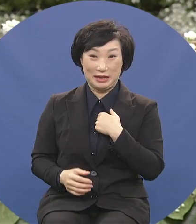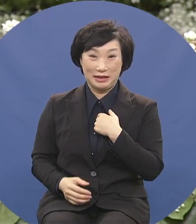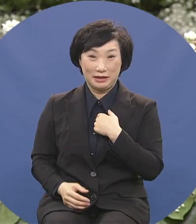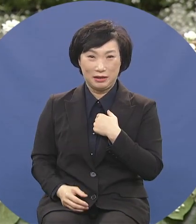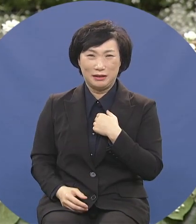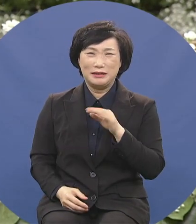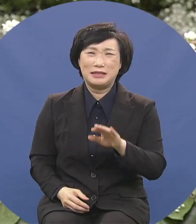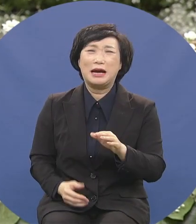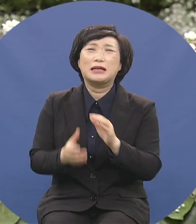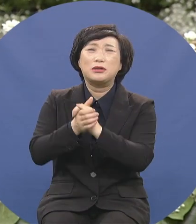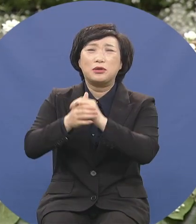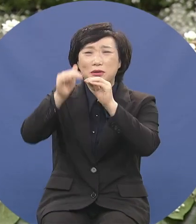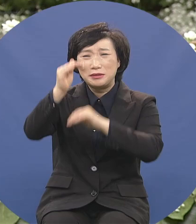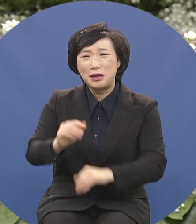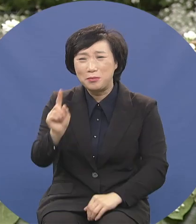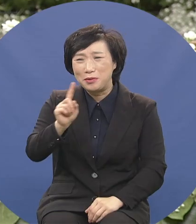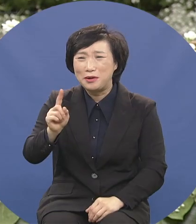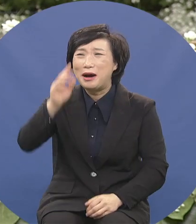하나님,